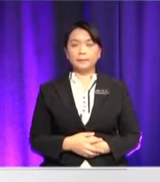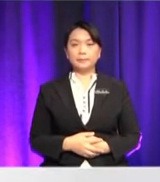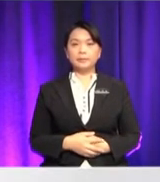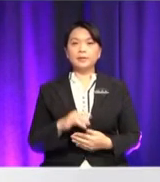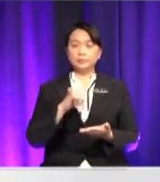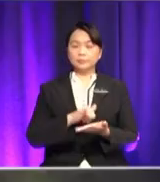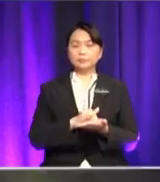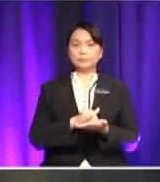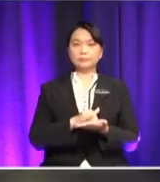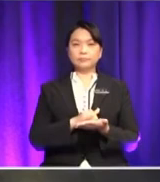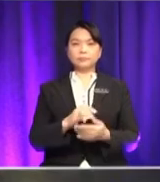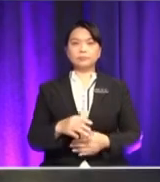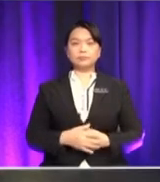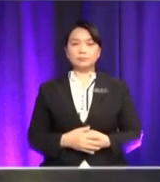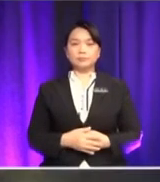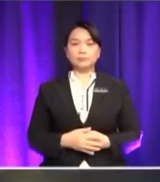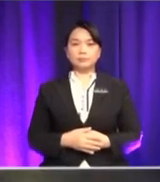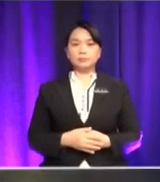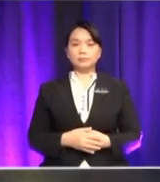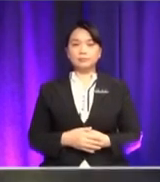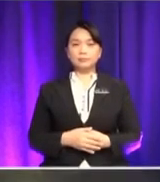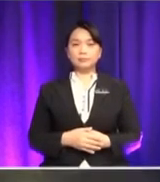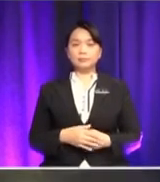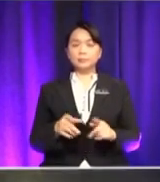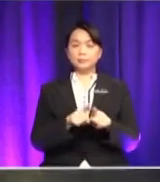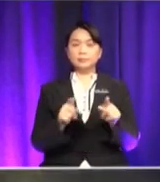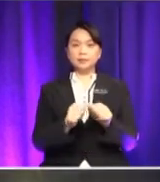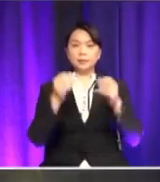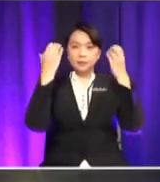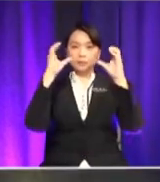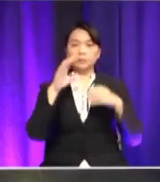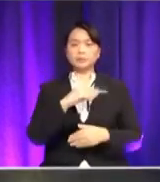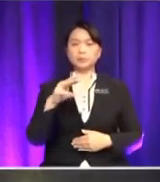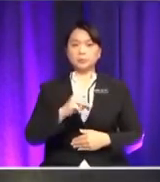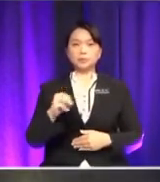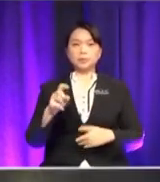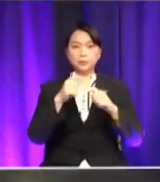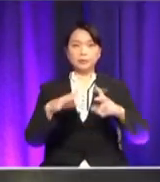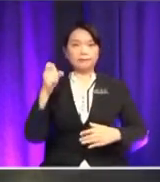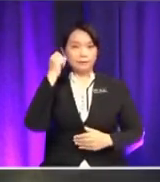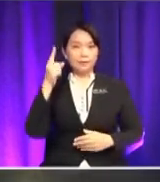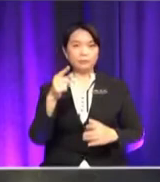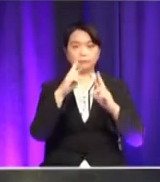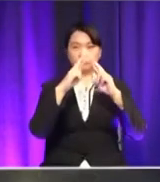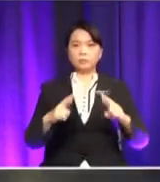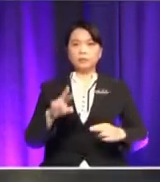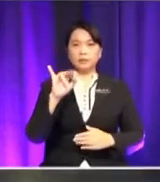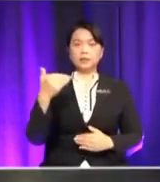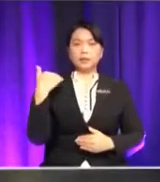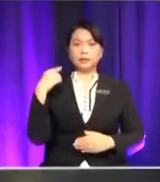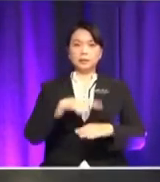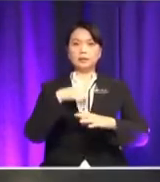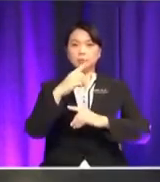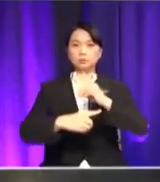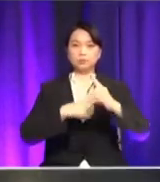itulah dia sejak jawab bersama dengan cek gue dimana murid-murid dan memahami antara jenis homo yang terdapat di dunia